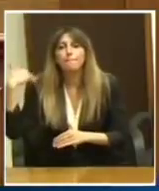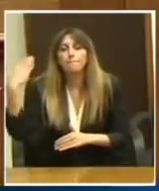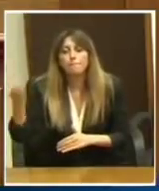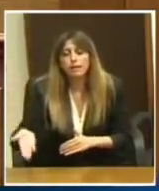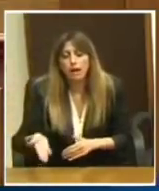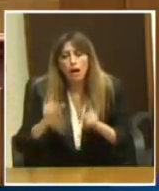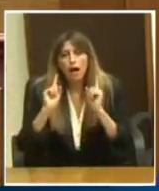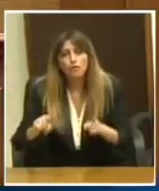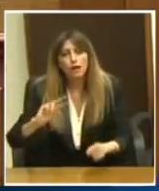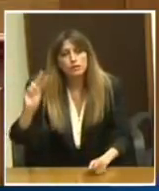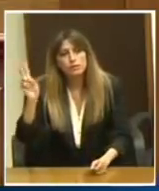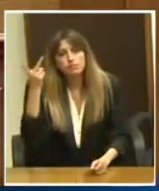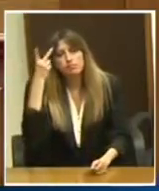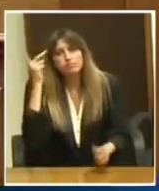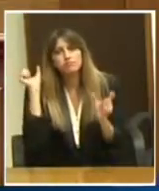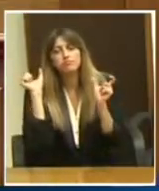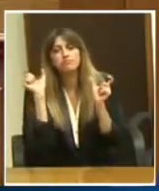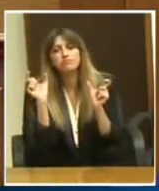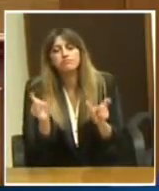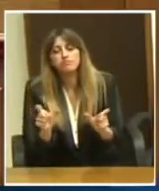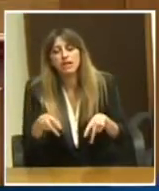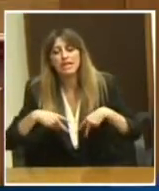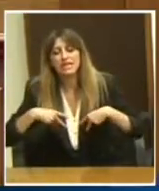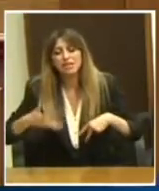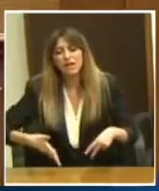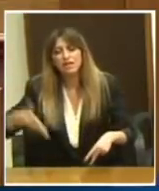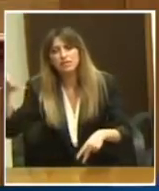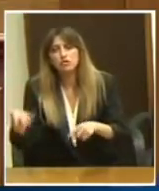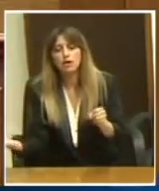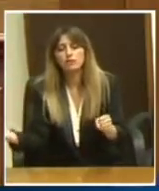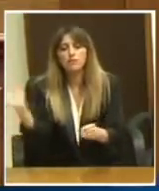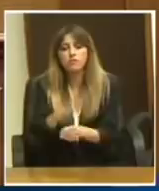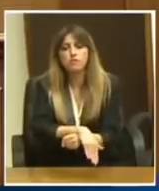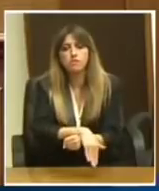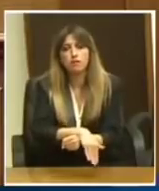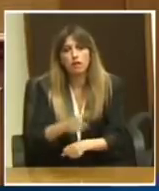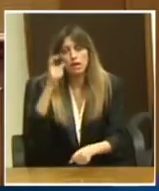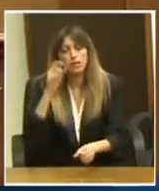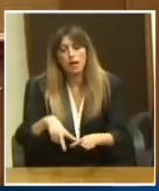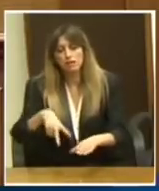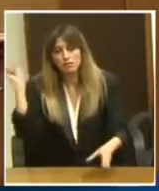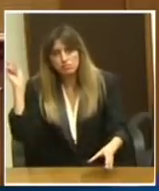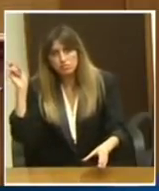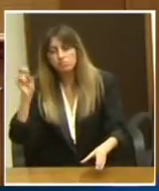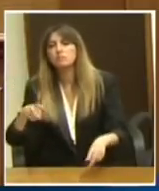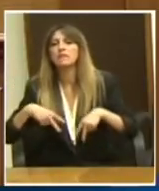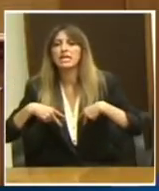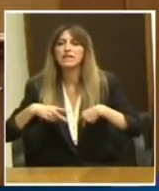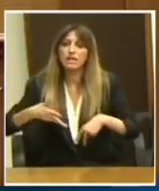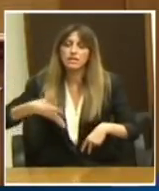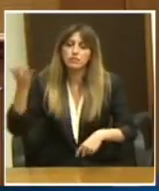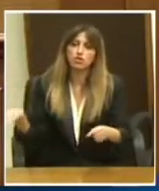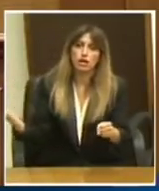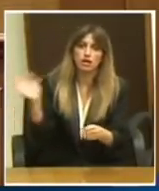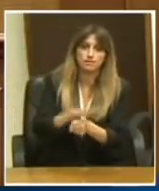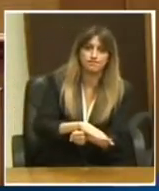επιχειρώντας να ρίξει την κυβέρνηση της οποίας ήταν μέλος και προσπαθούσε να βρει λύση. Όπως κάνατε τώρα κι εσείς, και είναι μια